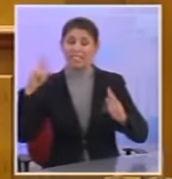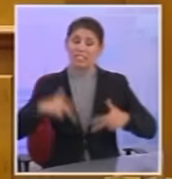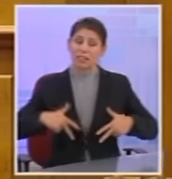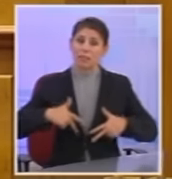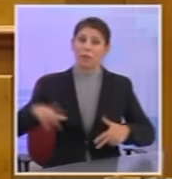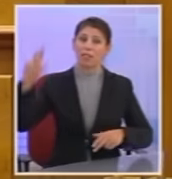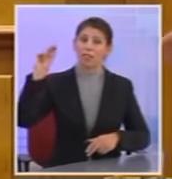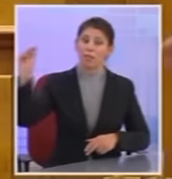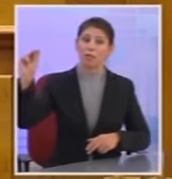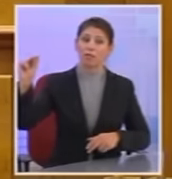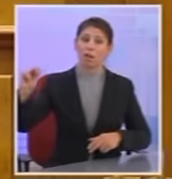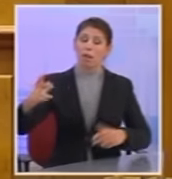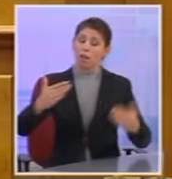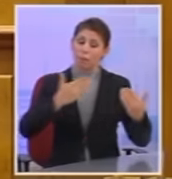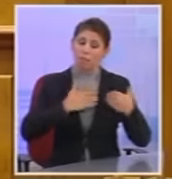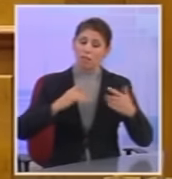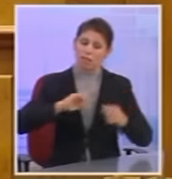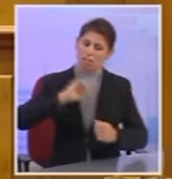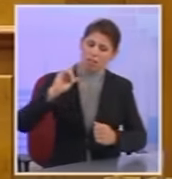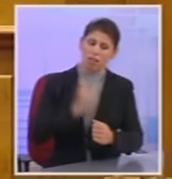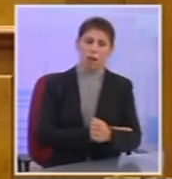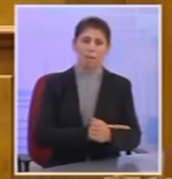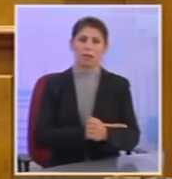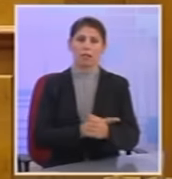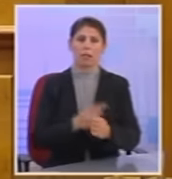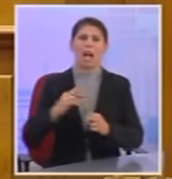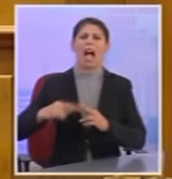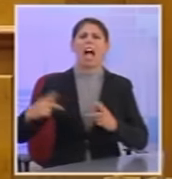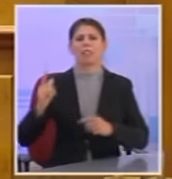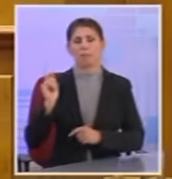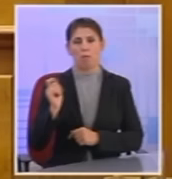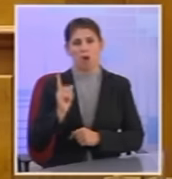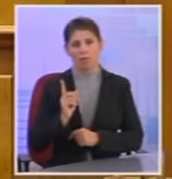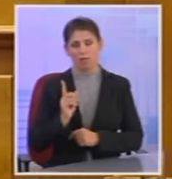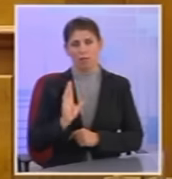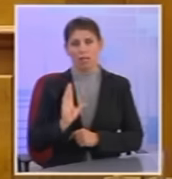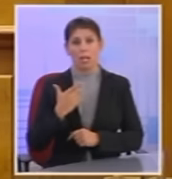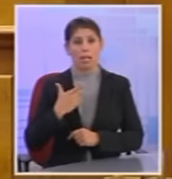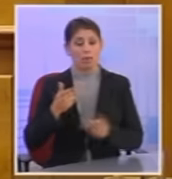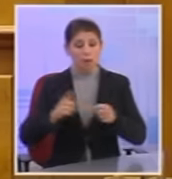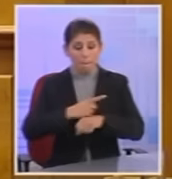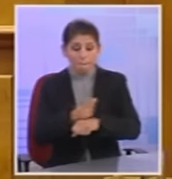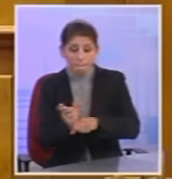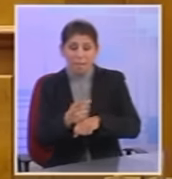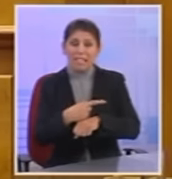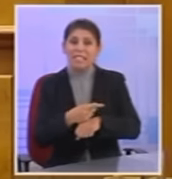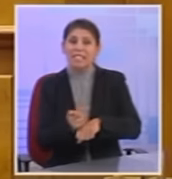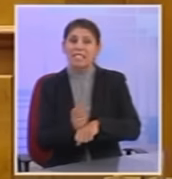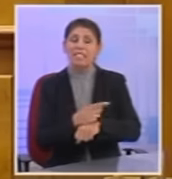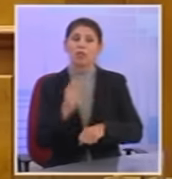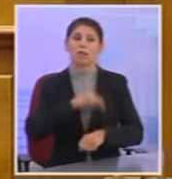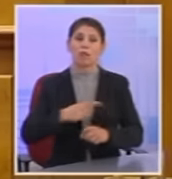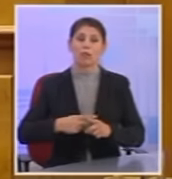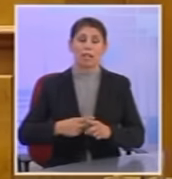δεσμευόμαστε για υπεύθυνη δυναμική αντιπολίτευση. Θα είναι πηξίδα μας το συμφέρον της χώρας. Η κοινοβουλευτική μας ομάδα το